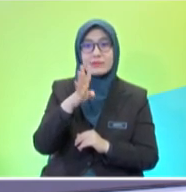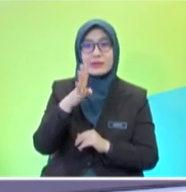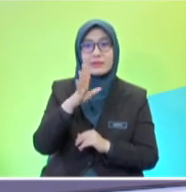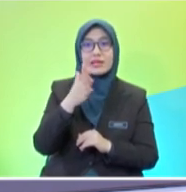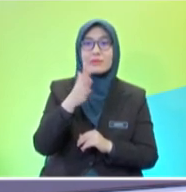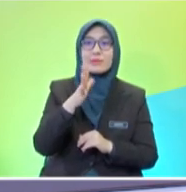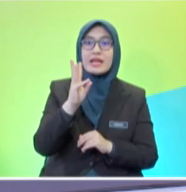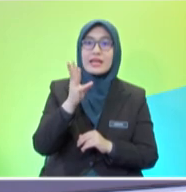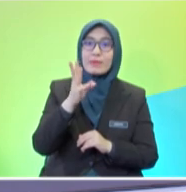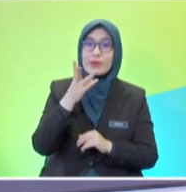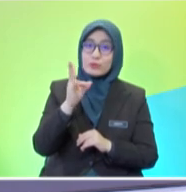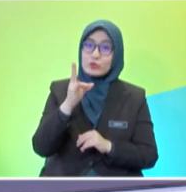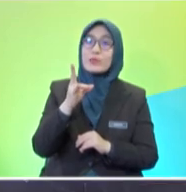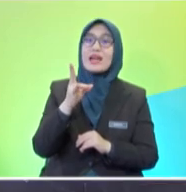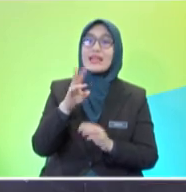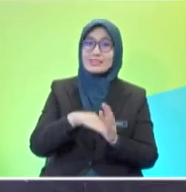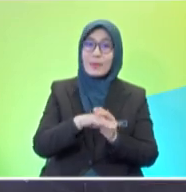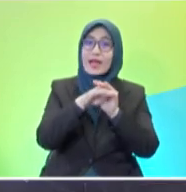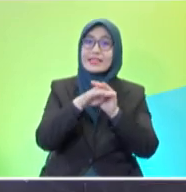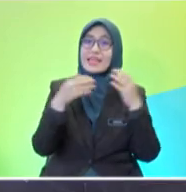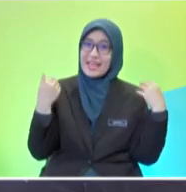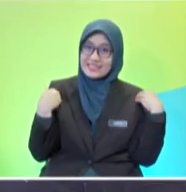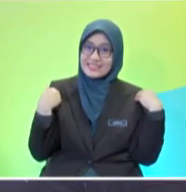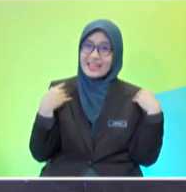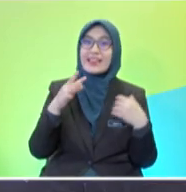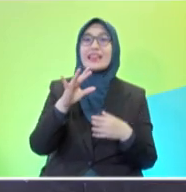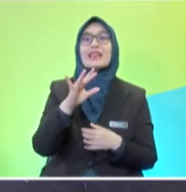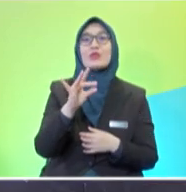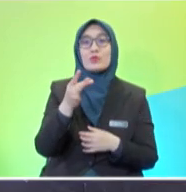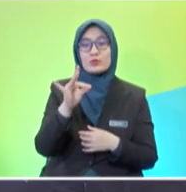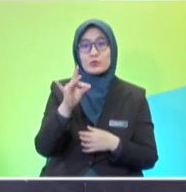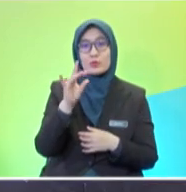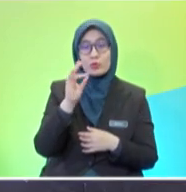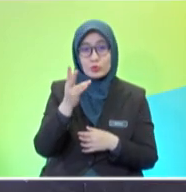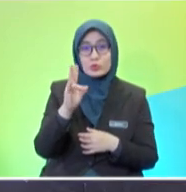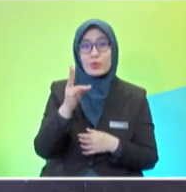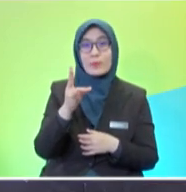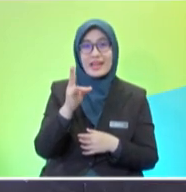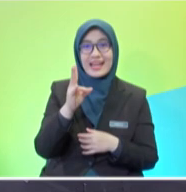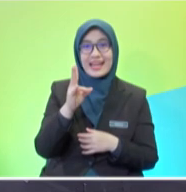saya punya ada 17 selepas Keluarkan satu daripada himpunan